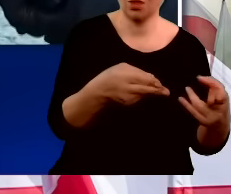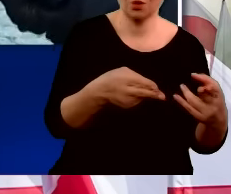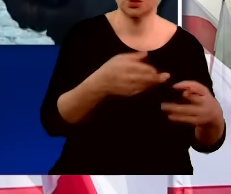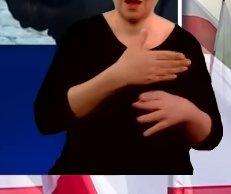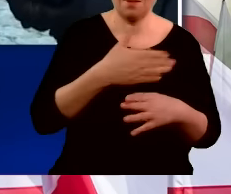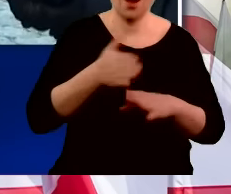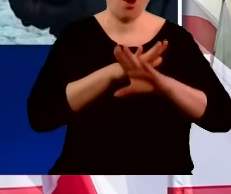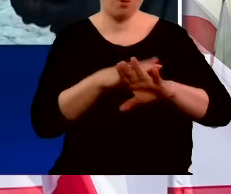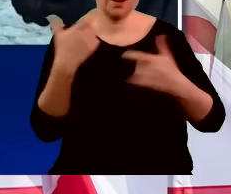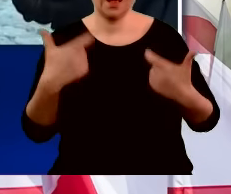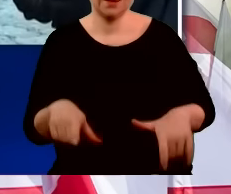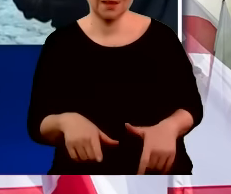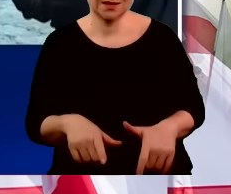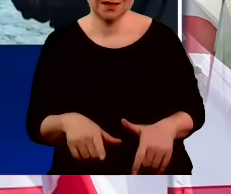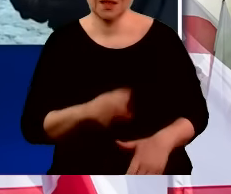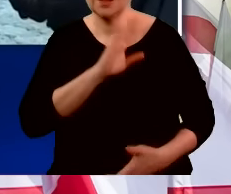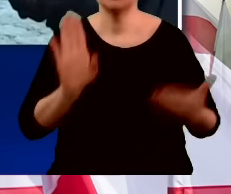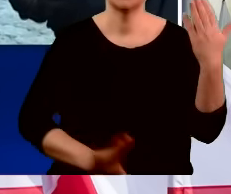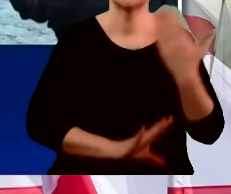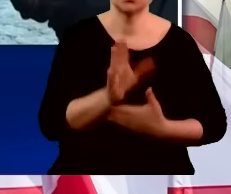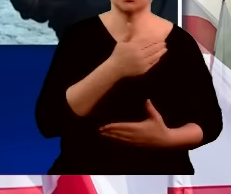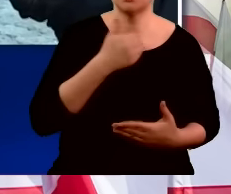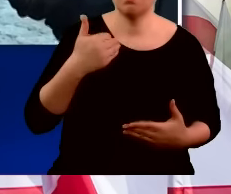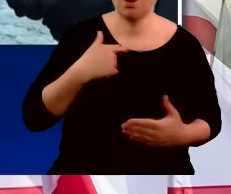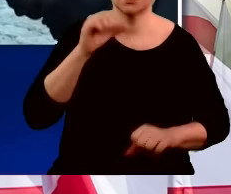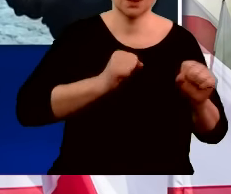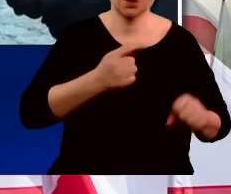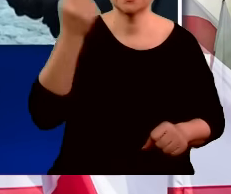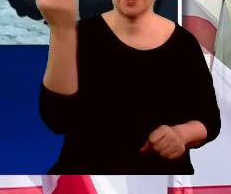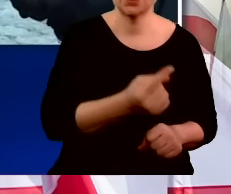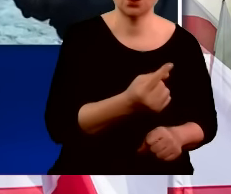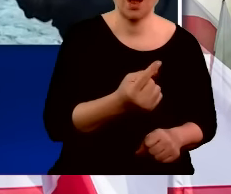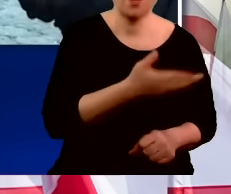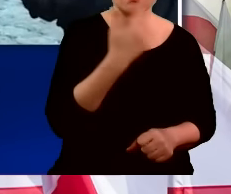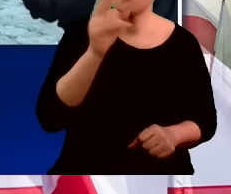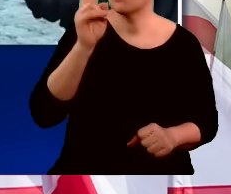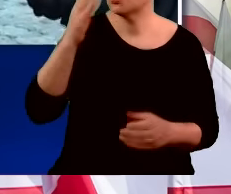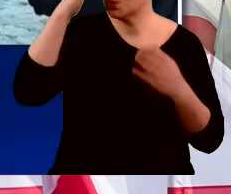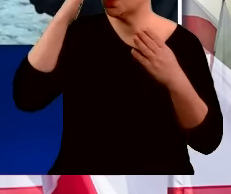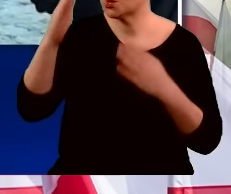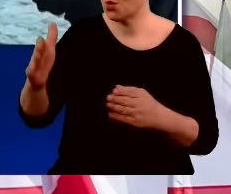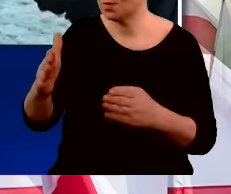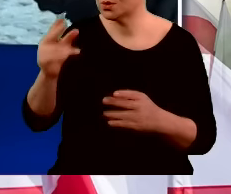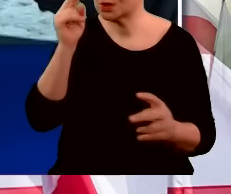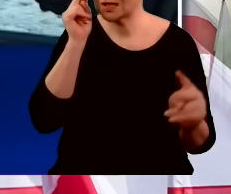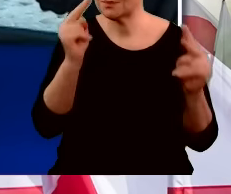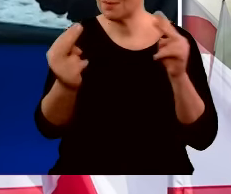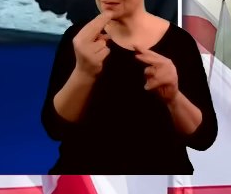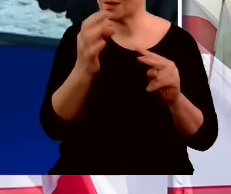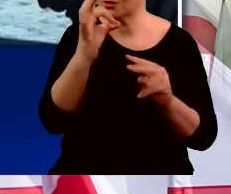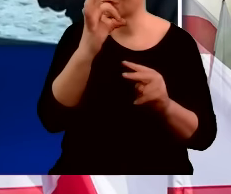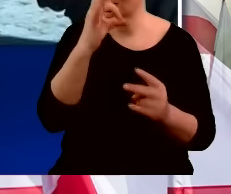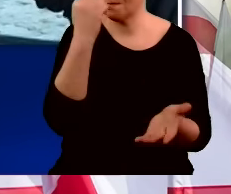bronimy. I w imieniu Rzeczypospolitej sąd ich skazuje. Tylko nikt się nie skupił nad tym, że z punktu widzenia ich praw podmiotowych, ich